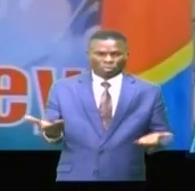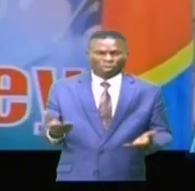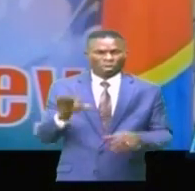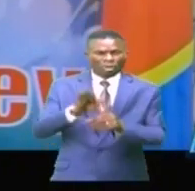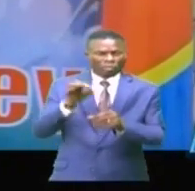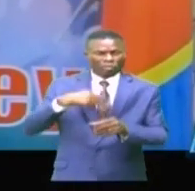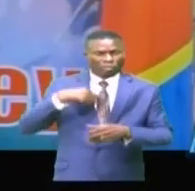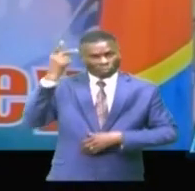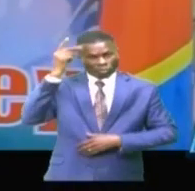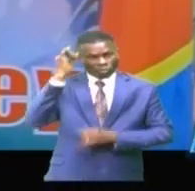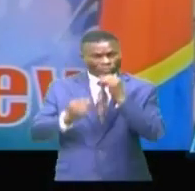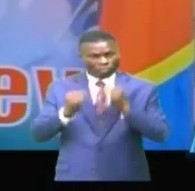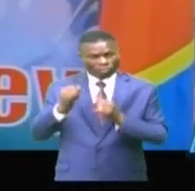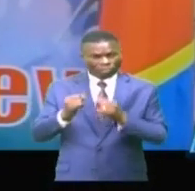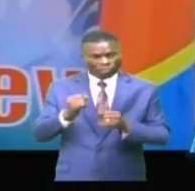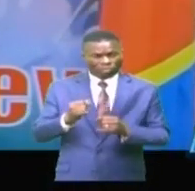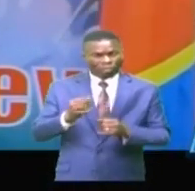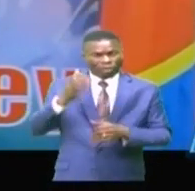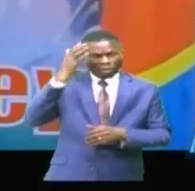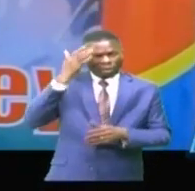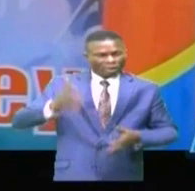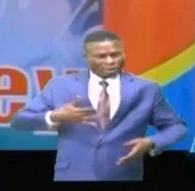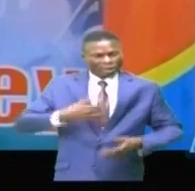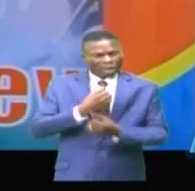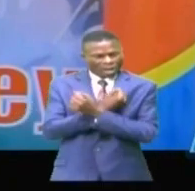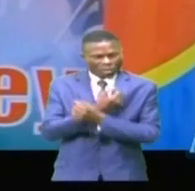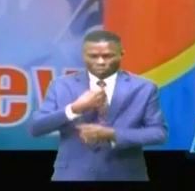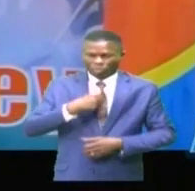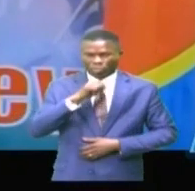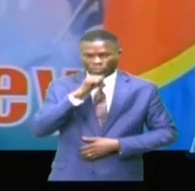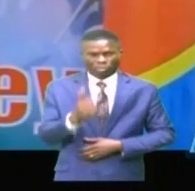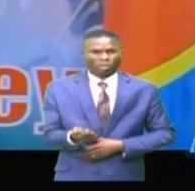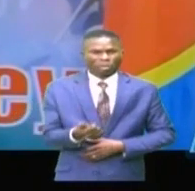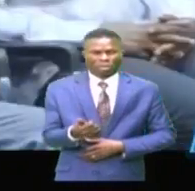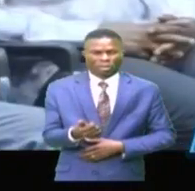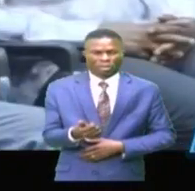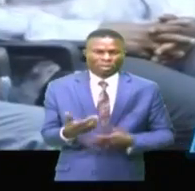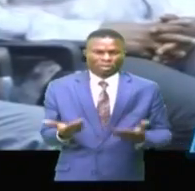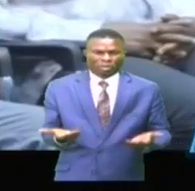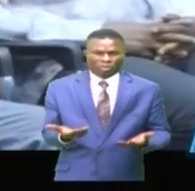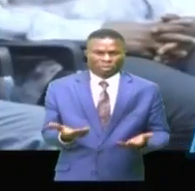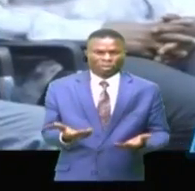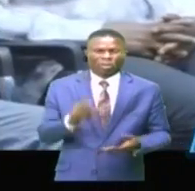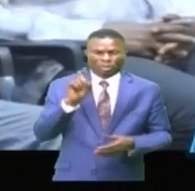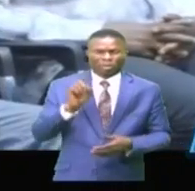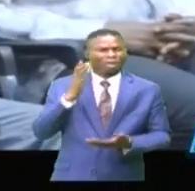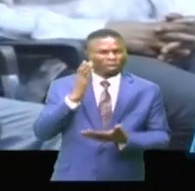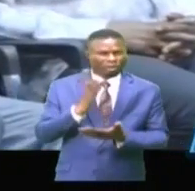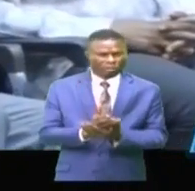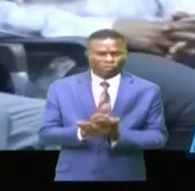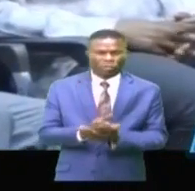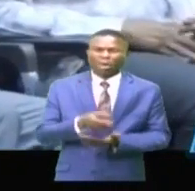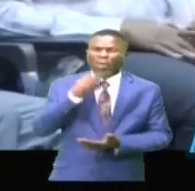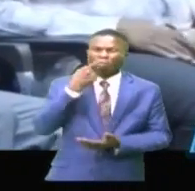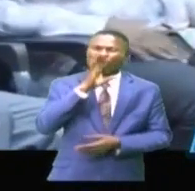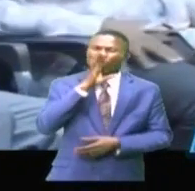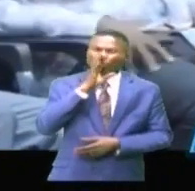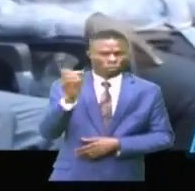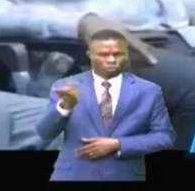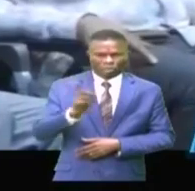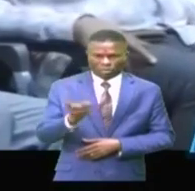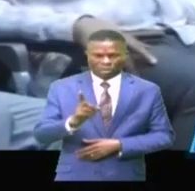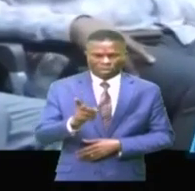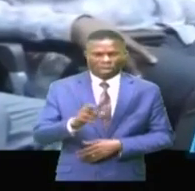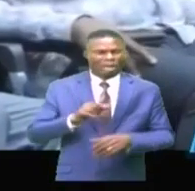s'il y a pas dans les chefs des chinois c'est sentiments d'appartenance collective à une nation et donc il faut cesser d'exacerber cette question